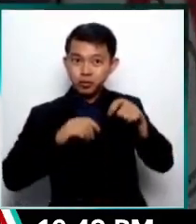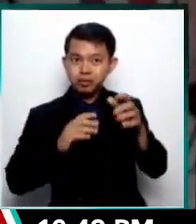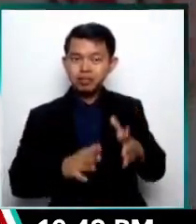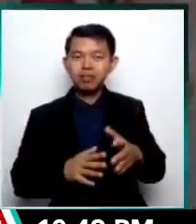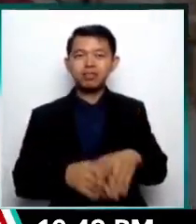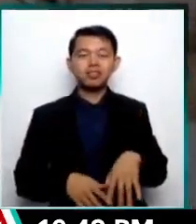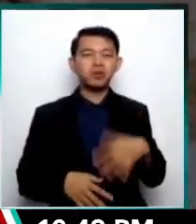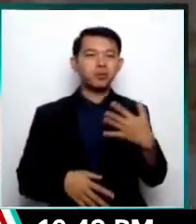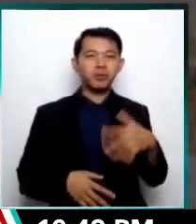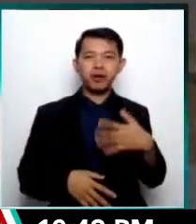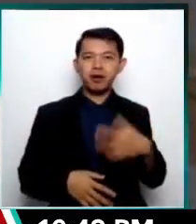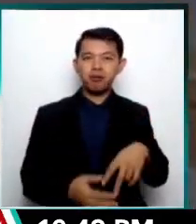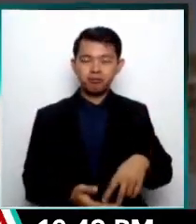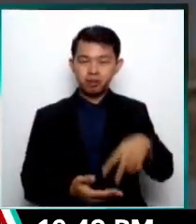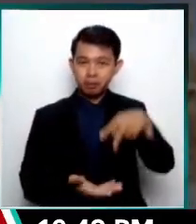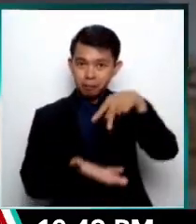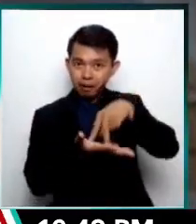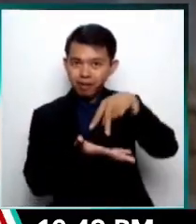pa.